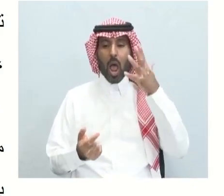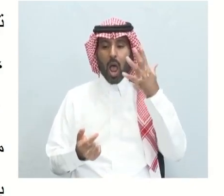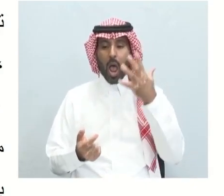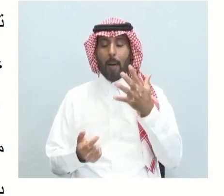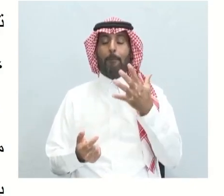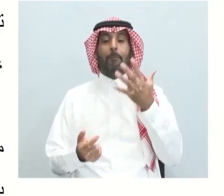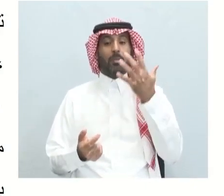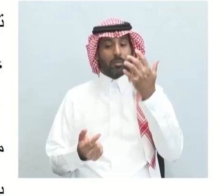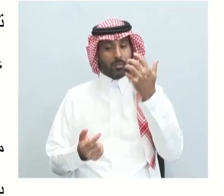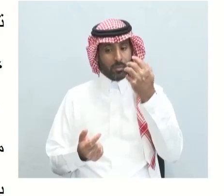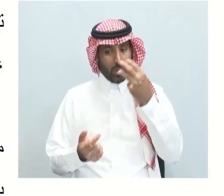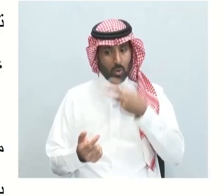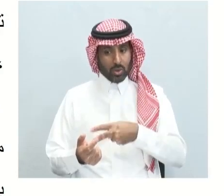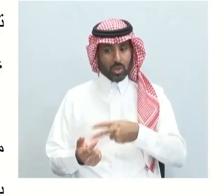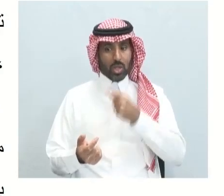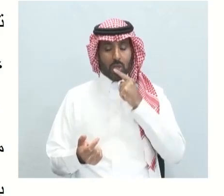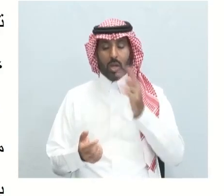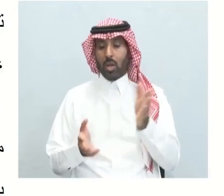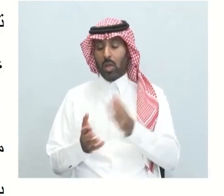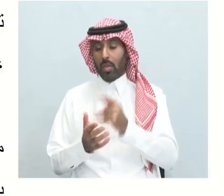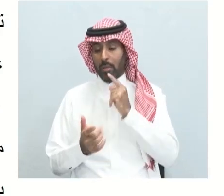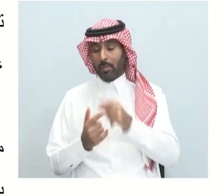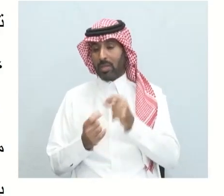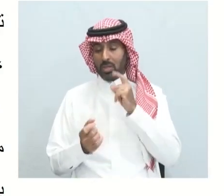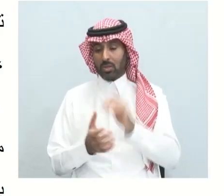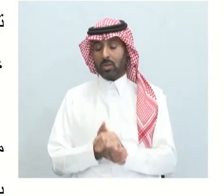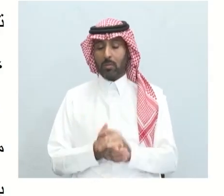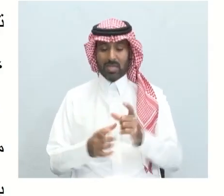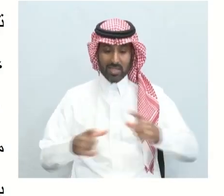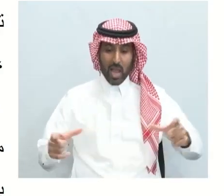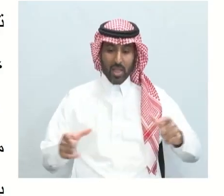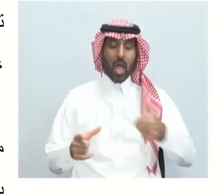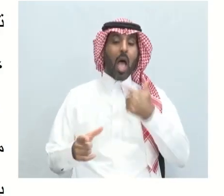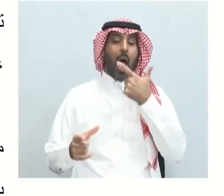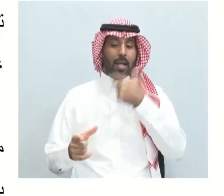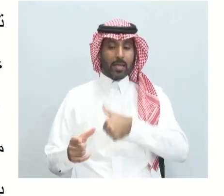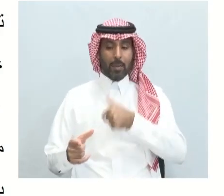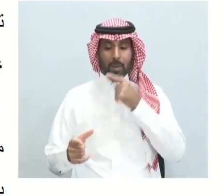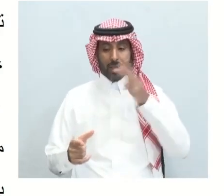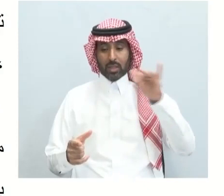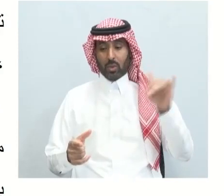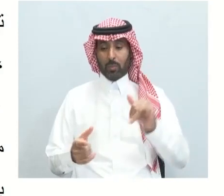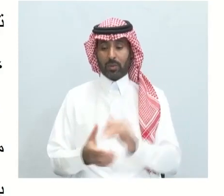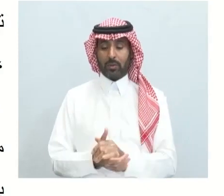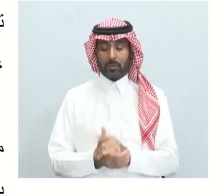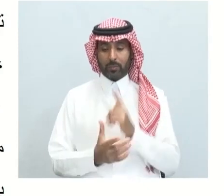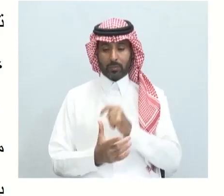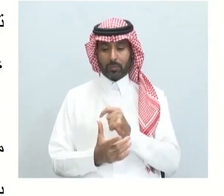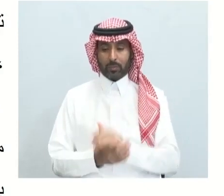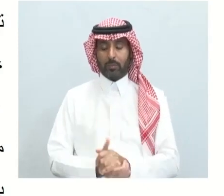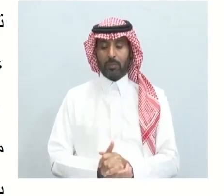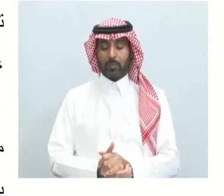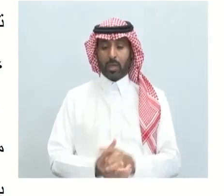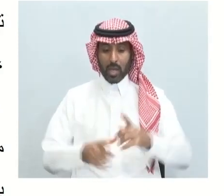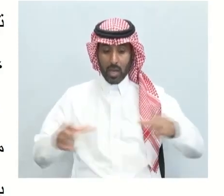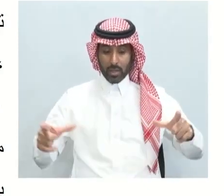مليون سنه تبلغ مساحتها حوالي 700 ك مربع كما هو واضح معنا في الشكل 86